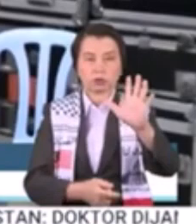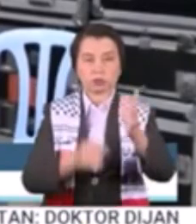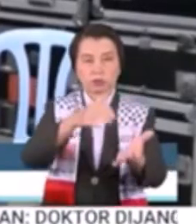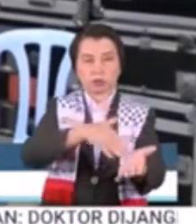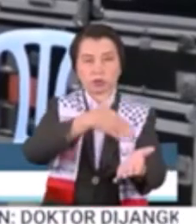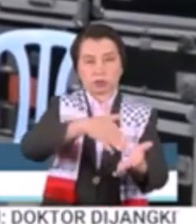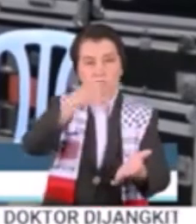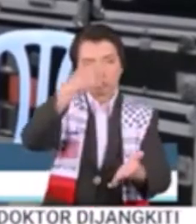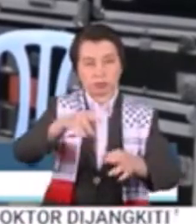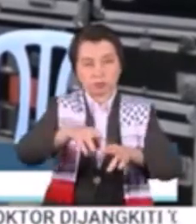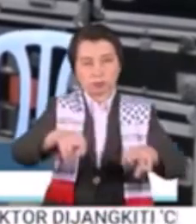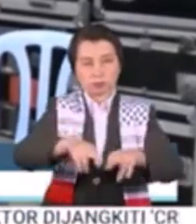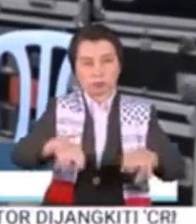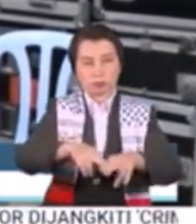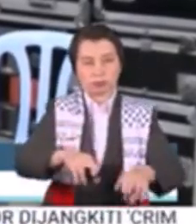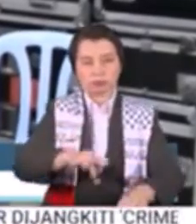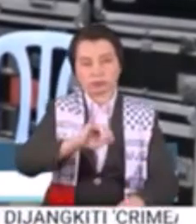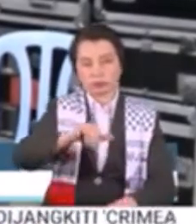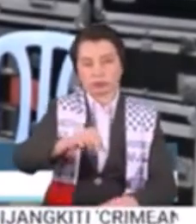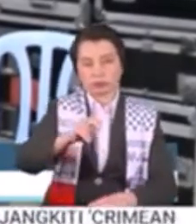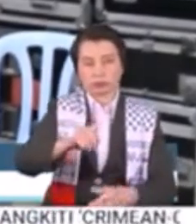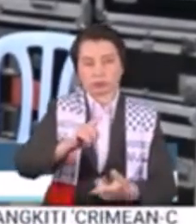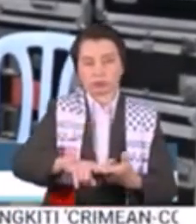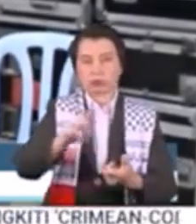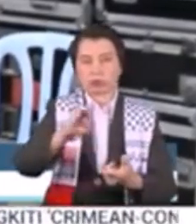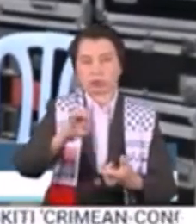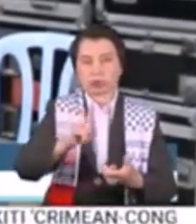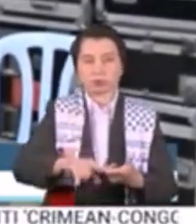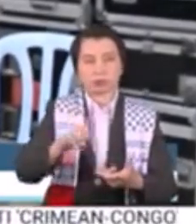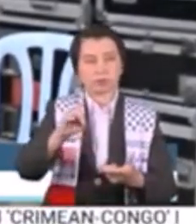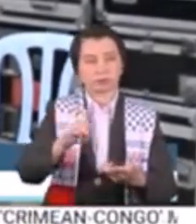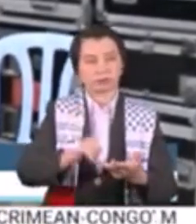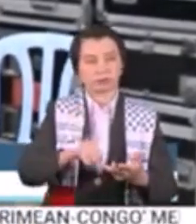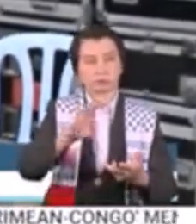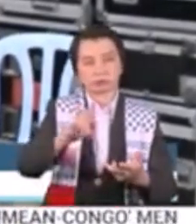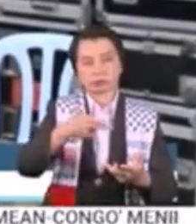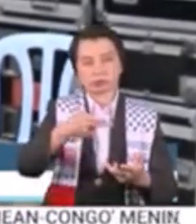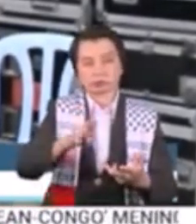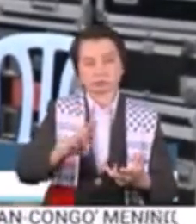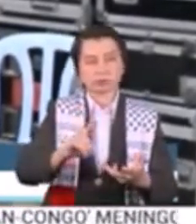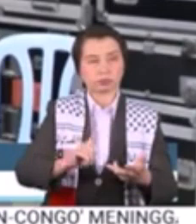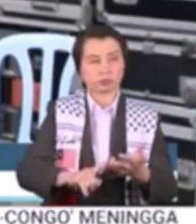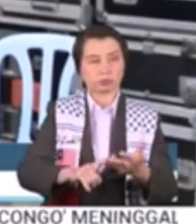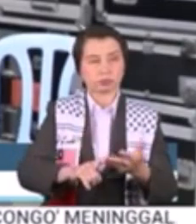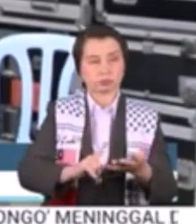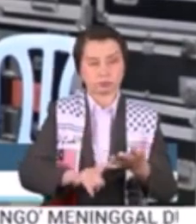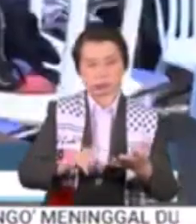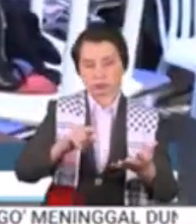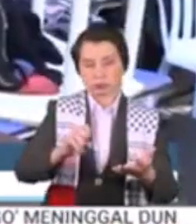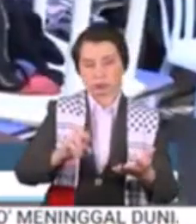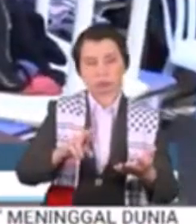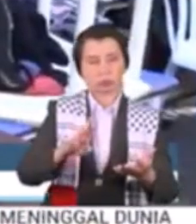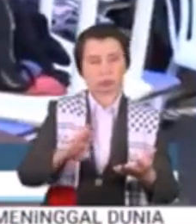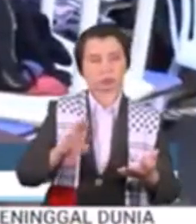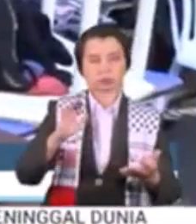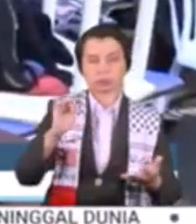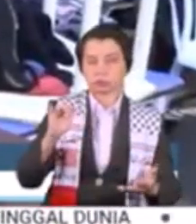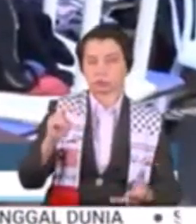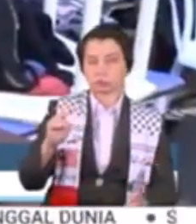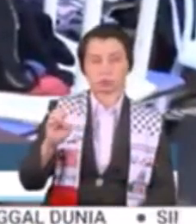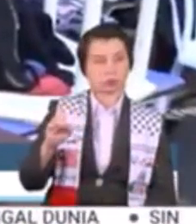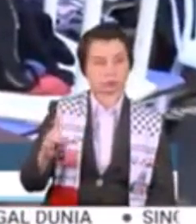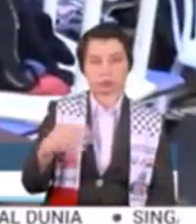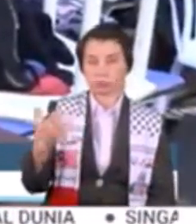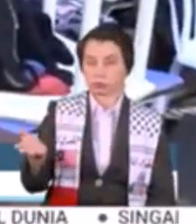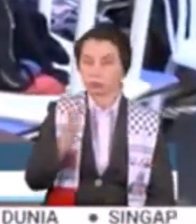untuk rakaman, iaitu Gina Band, Mantis Band, N Band, HB Band, Pripai dan KSR Band. Beliau berkata